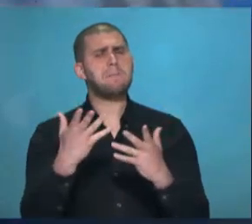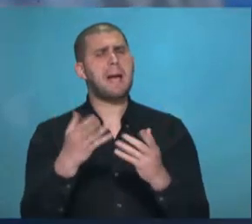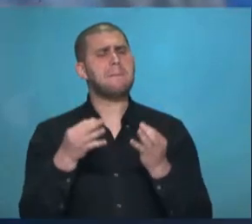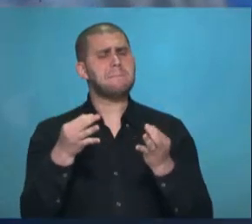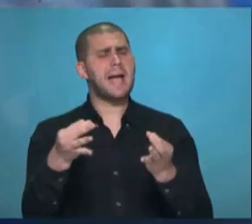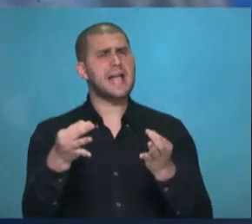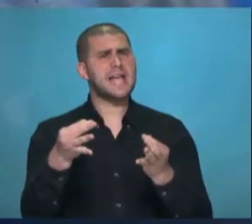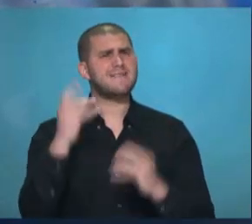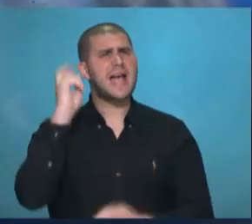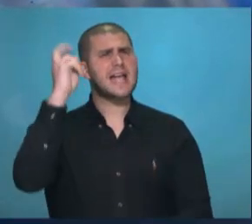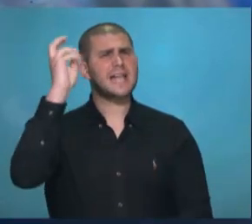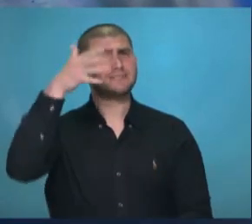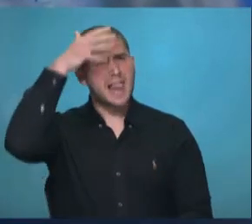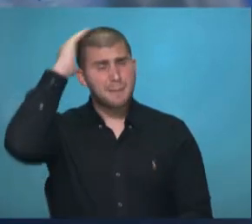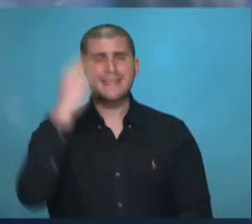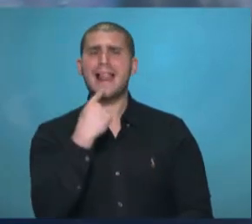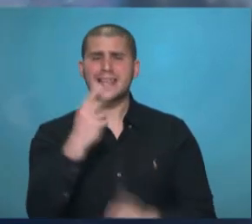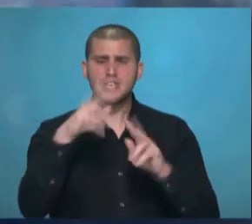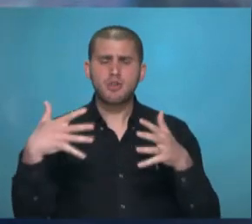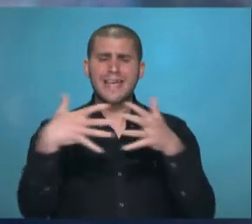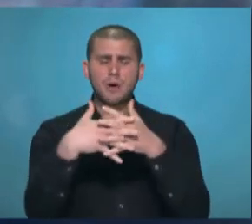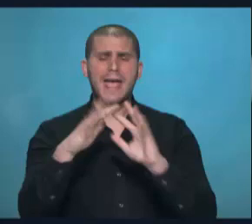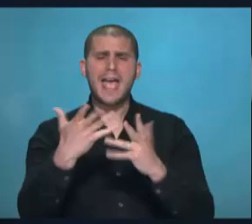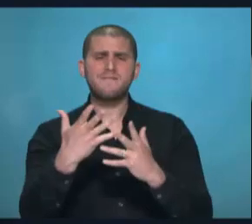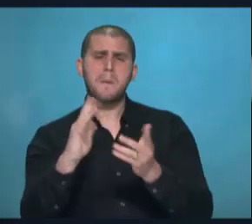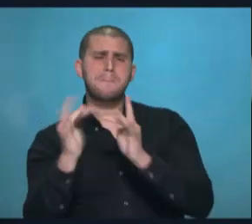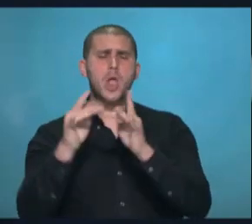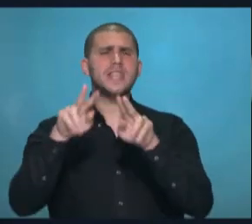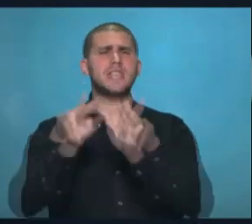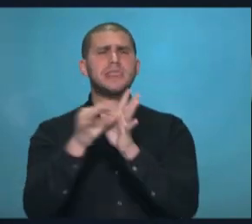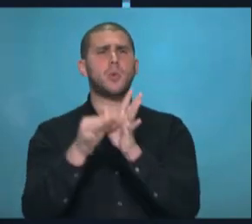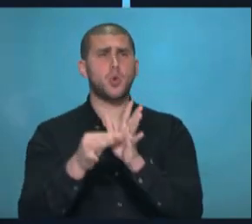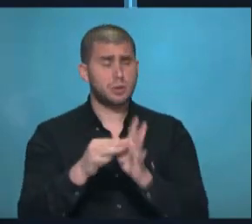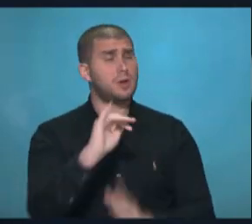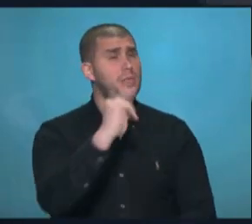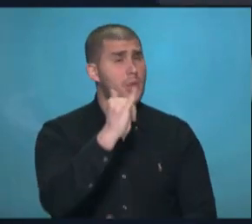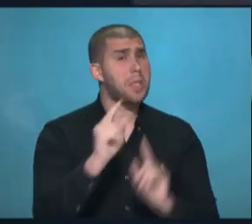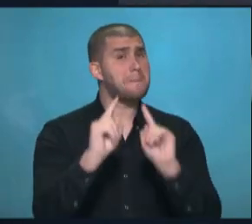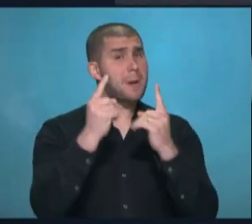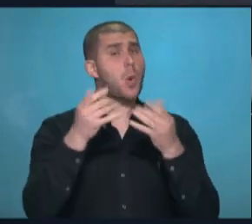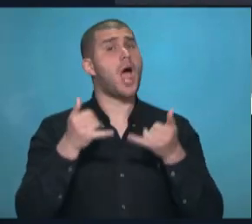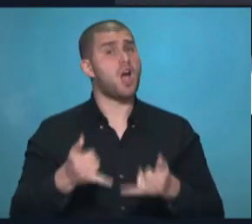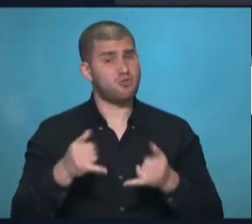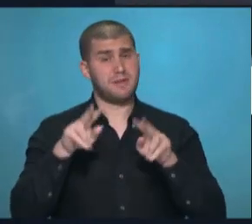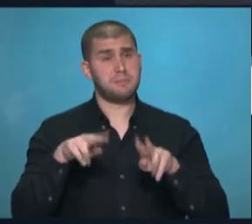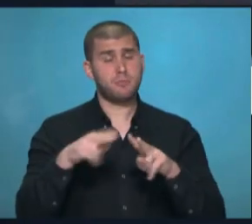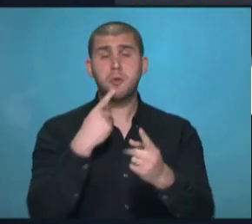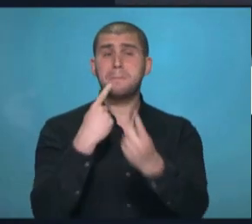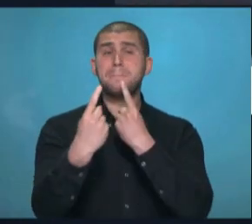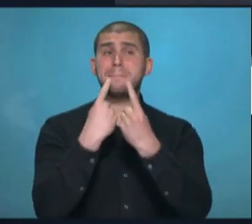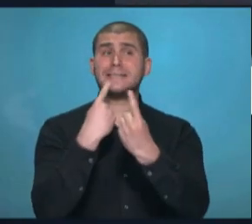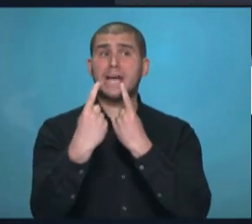ולפיד מלהכריז? יש איחוד. איפה נמצאות נקודות המחלוקת? נכון, מיכאל. אז מה שקורה ממש עכשיו במסע ומתן